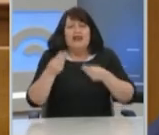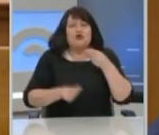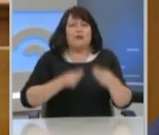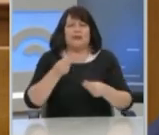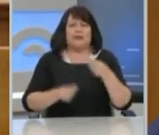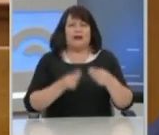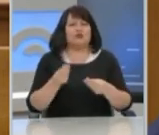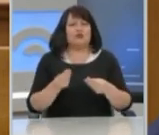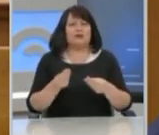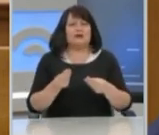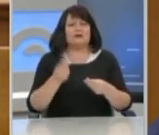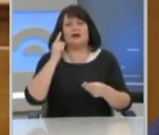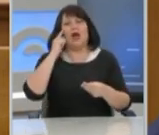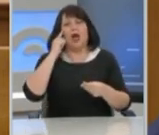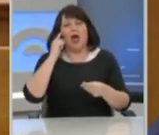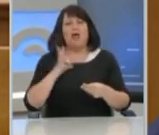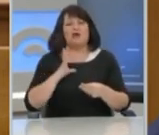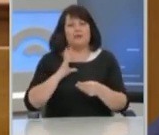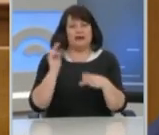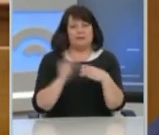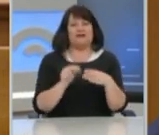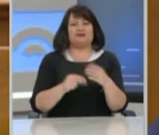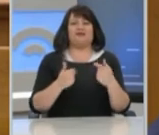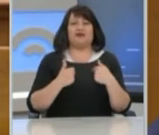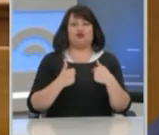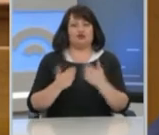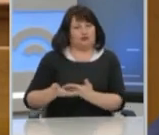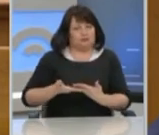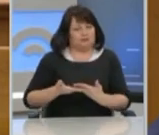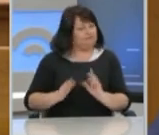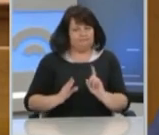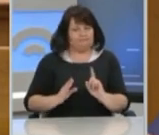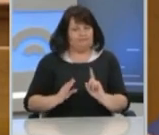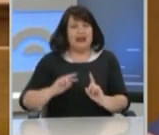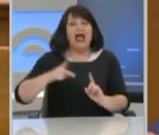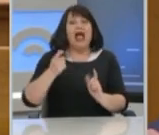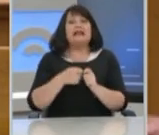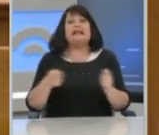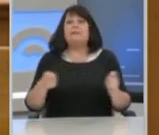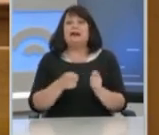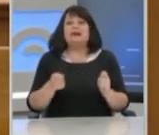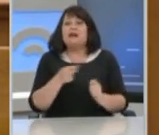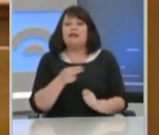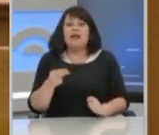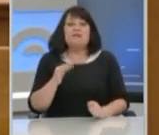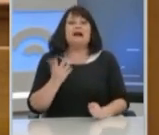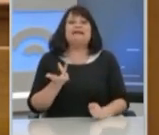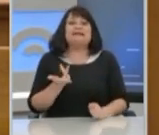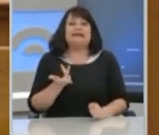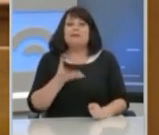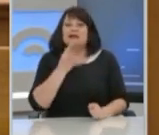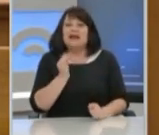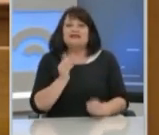για τη συντήρηση εκλογικού κοινού. Τα αντίμετρα για μας είναι